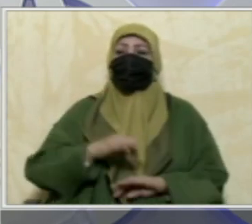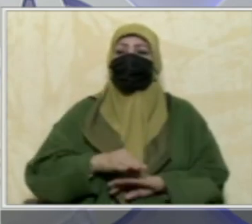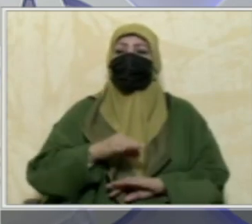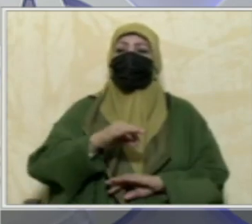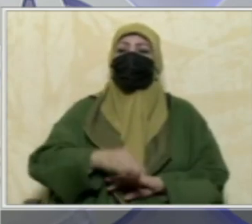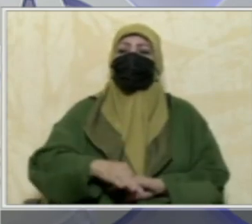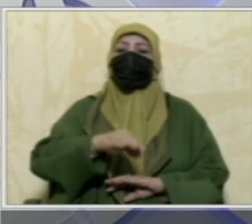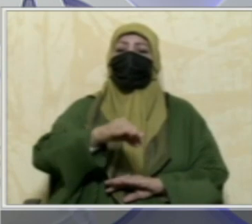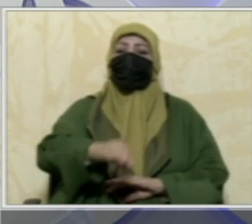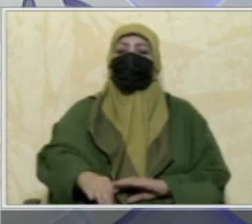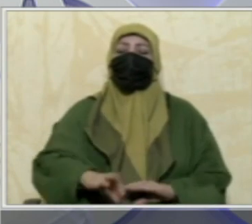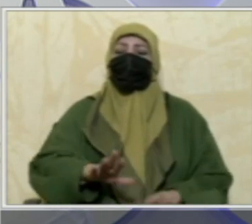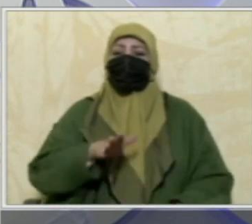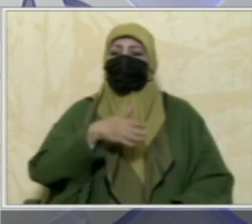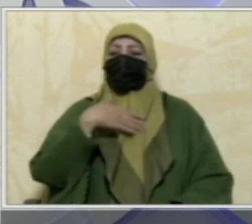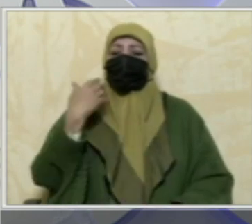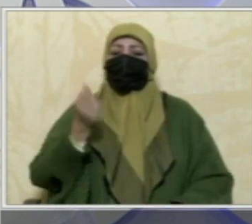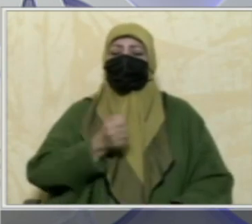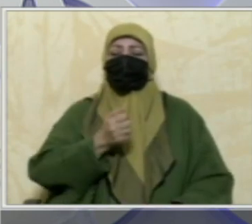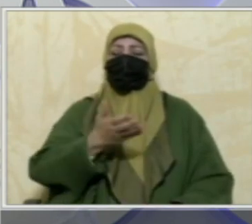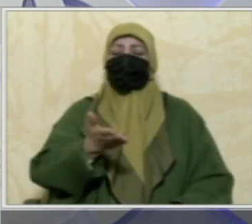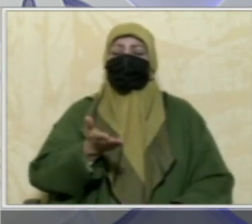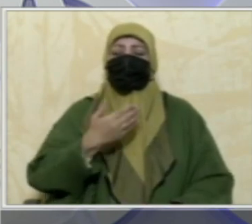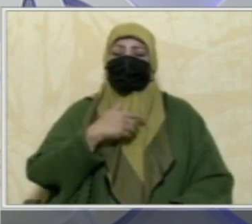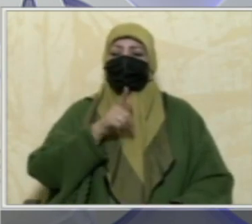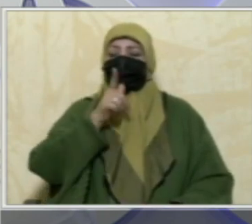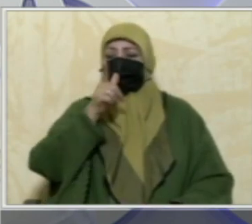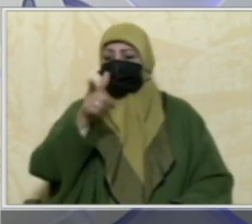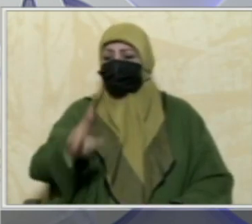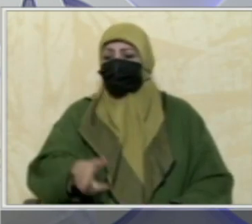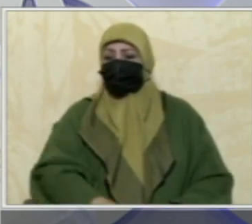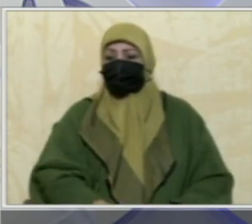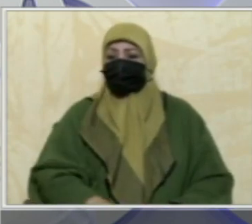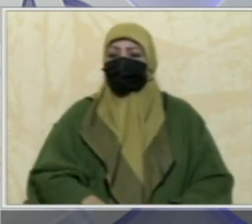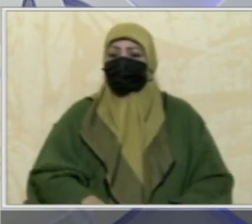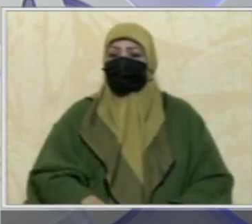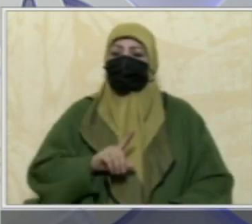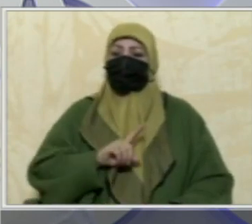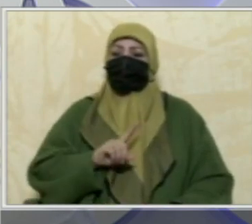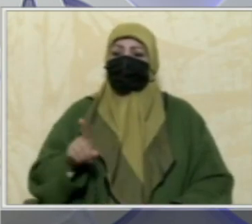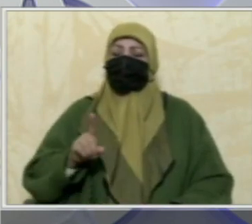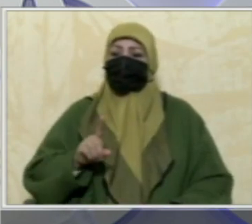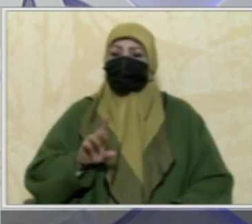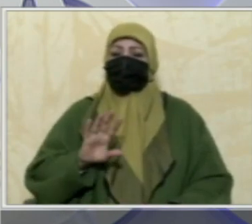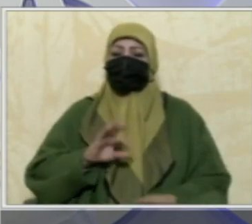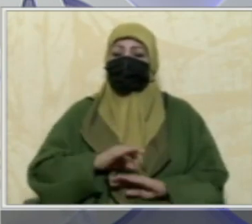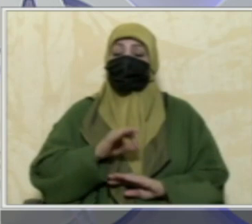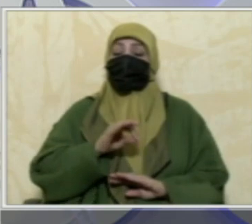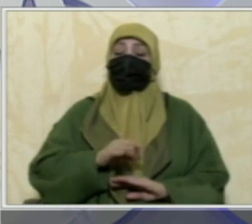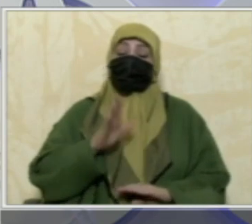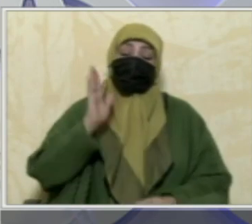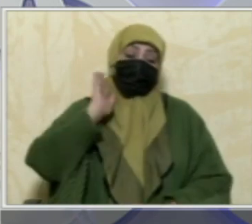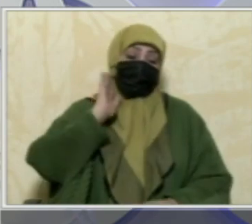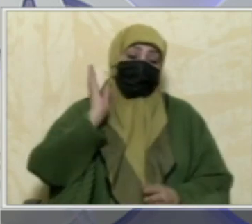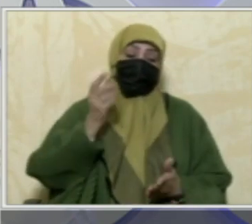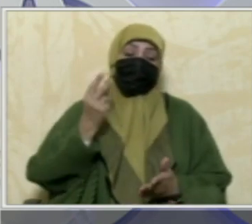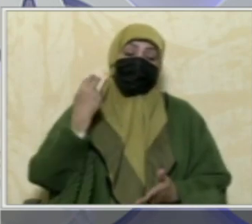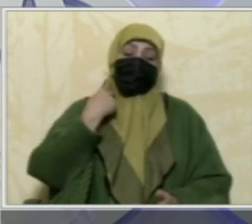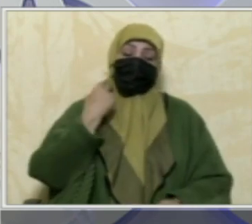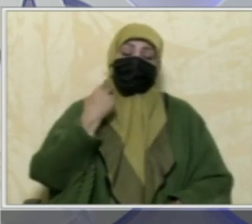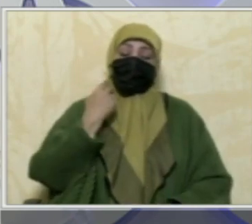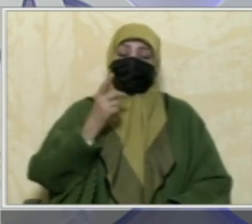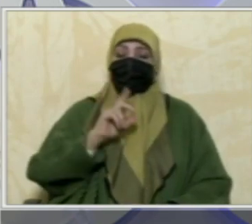الاضحيه فاقول لك تصير الاستدانه في حقك محرمه لماذا لانك داخل على المطلب